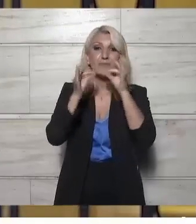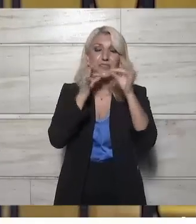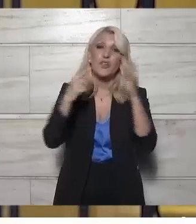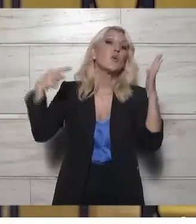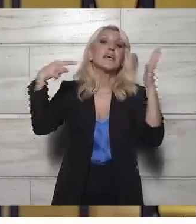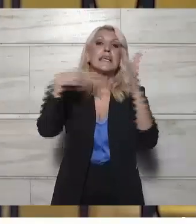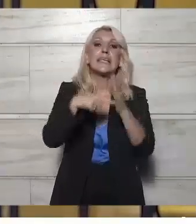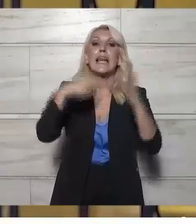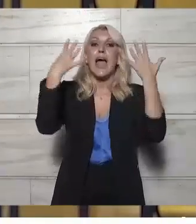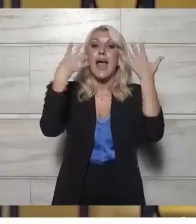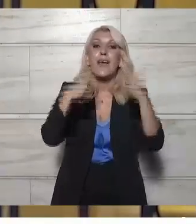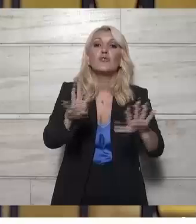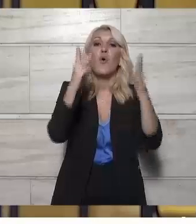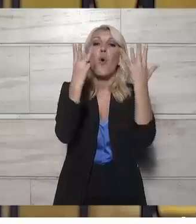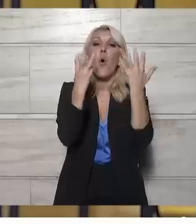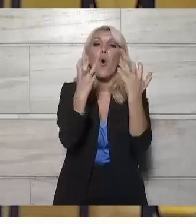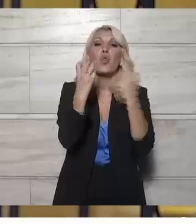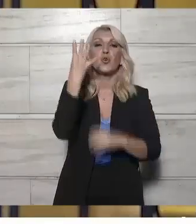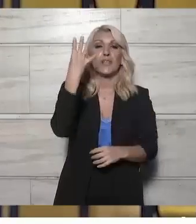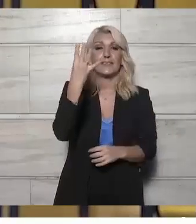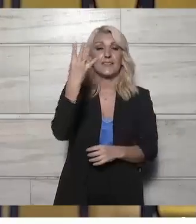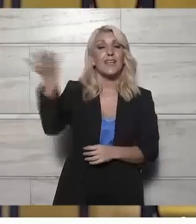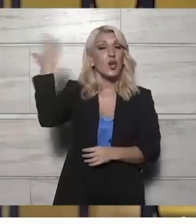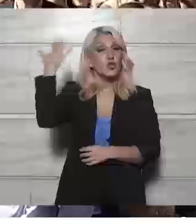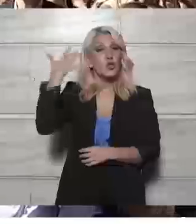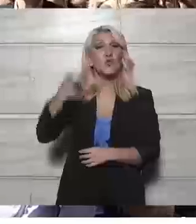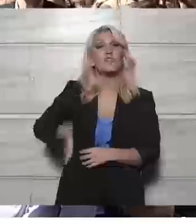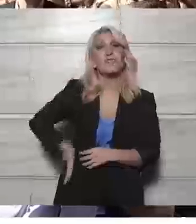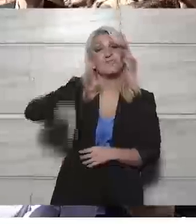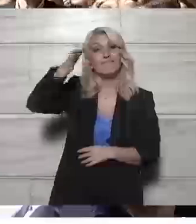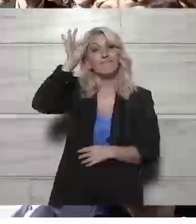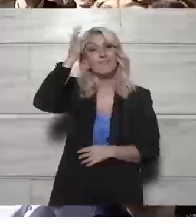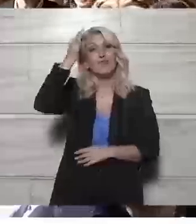1984 μία φωτογραφία μου με τον Κωνσταντίνο Μητσοτάκη όταν τον είδα για πρώτη φορά